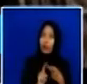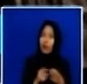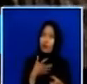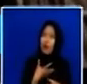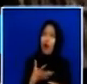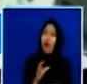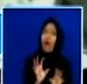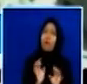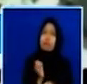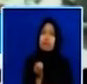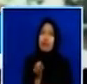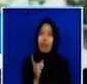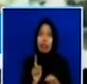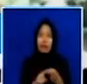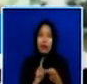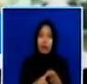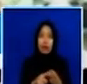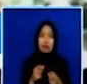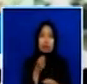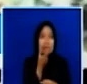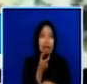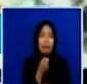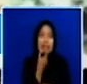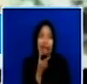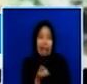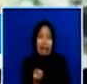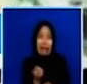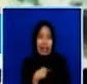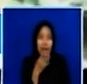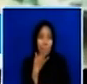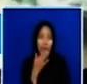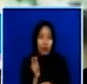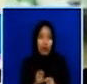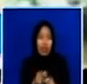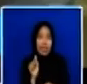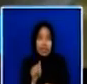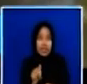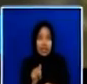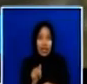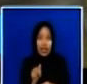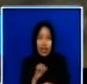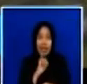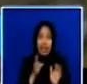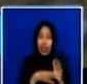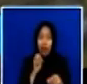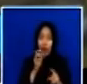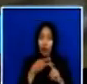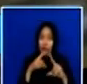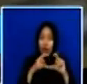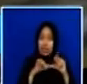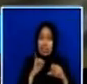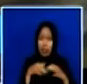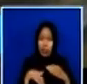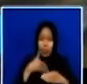bahkan beberapa rekannya mulai membesar hiasan dinding hasil produksinya inovasi pun terus dilakukan demi meningkatkan kualitas